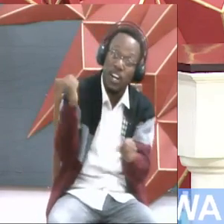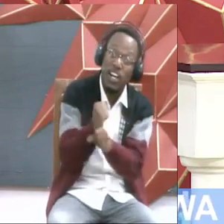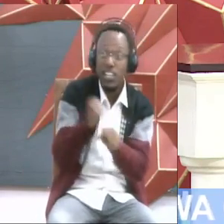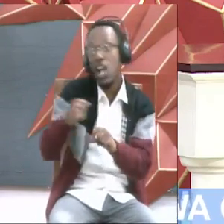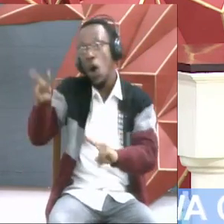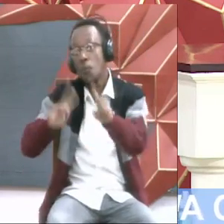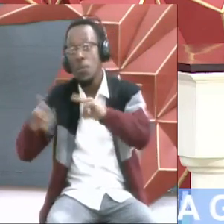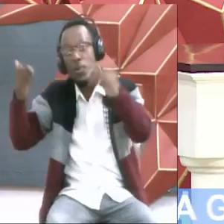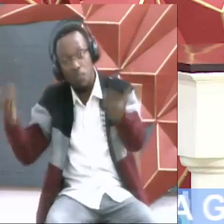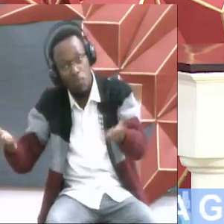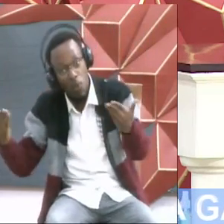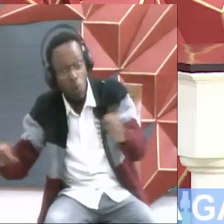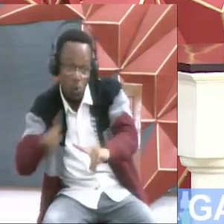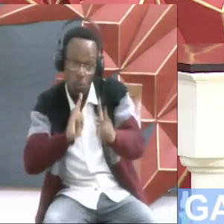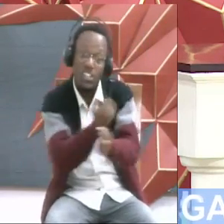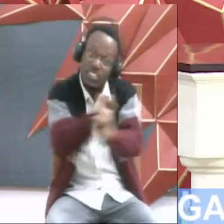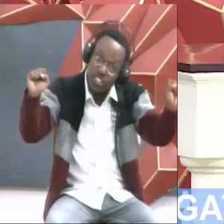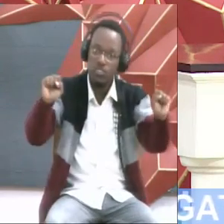yakoresheje abatoranijwe